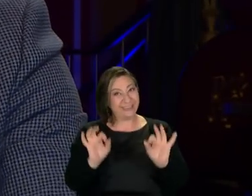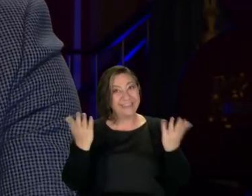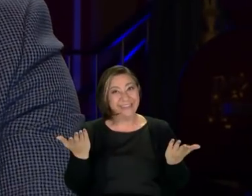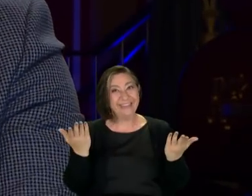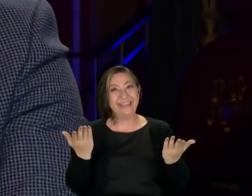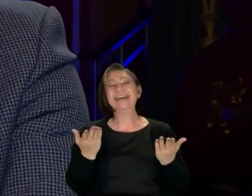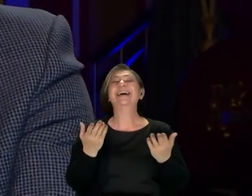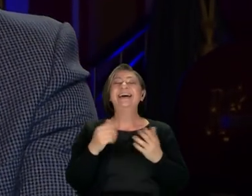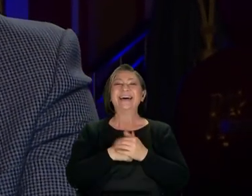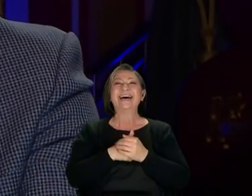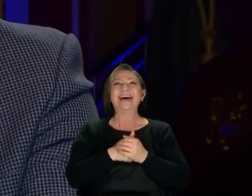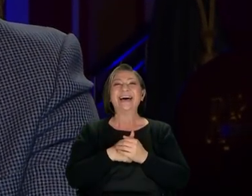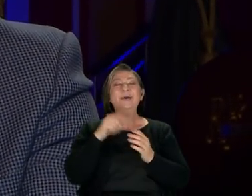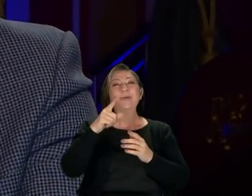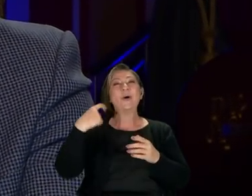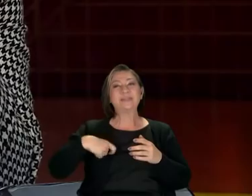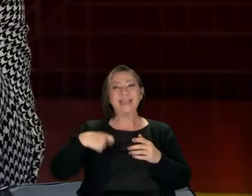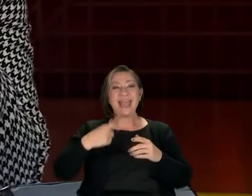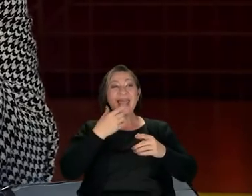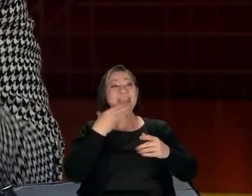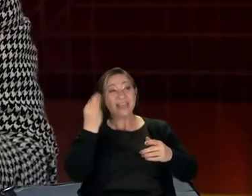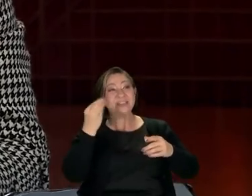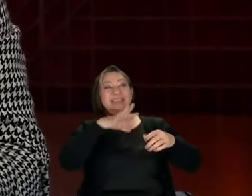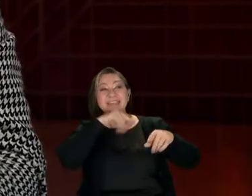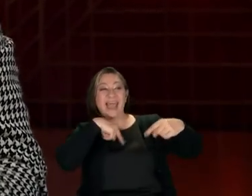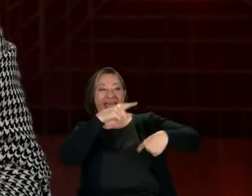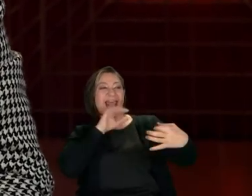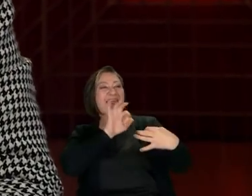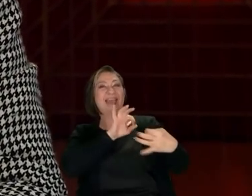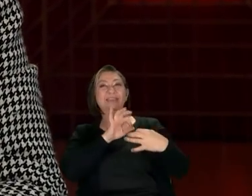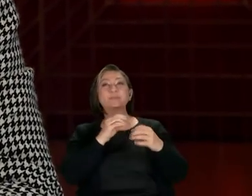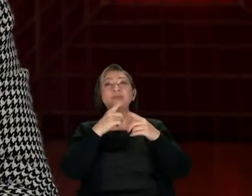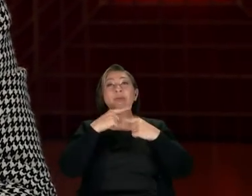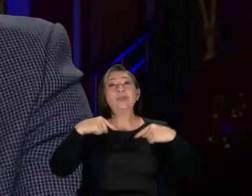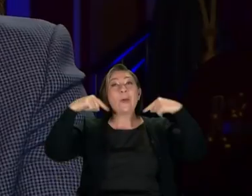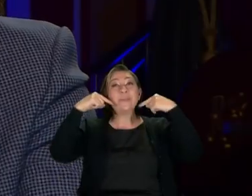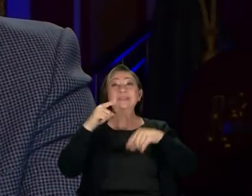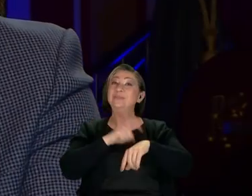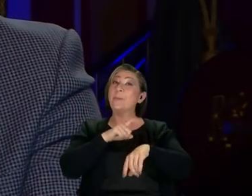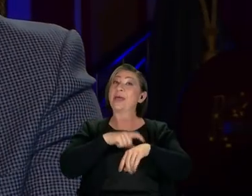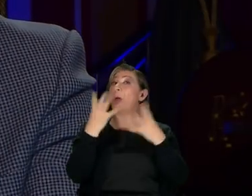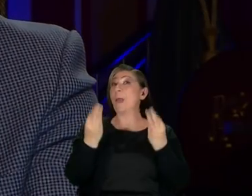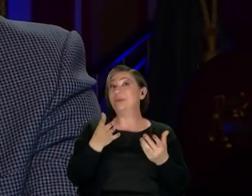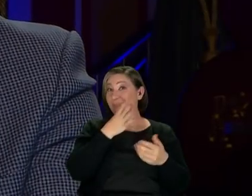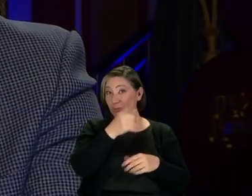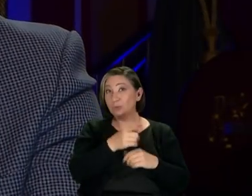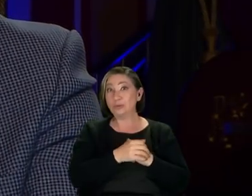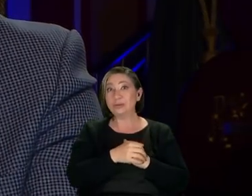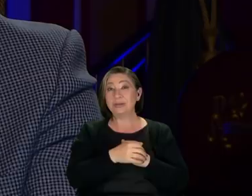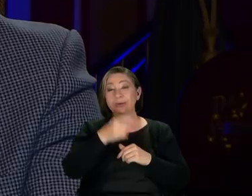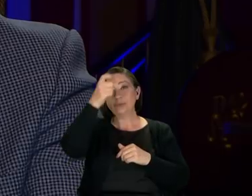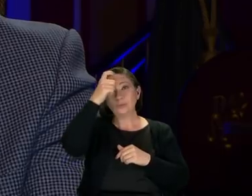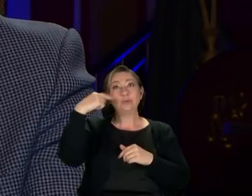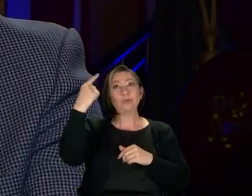evet. şu anda. Bu özellikle nesiller arası iletişim açısından da. Tebessüm devrimi de olabilir biliyor musunuz? Biliyorsunuz